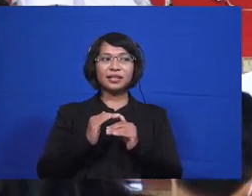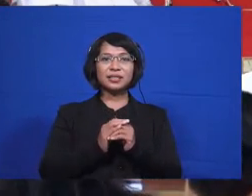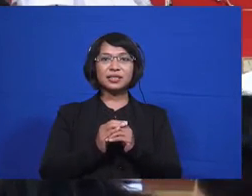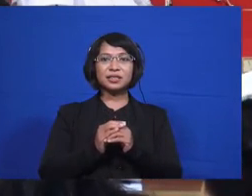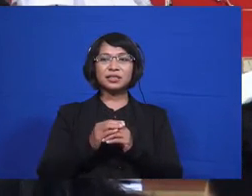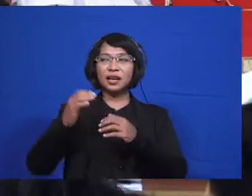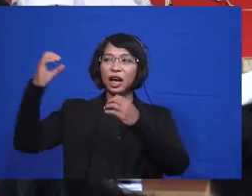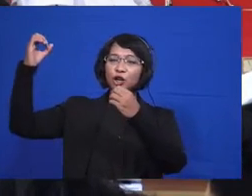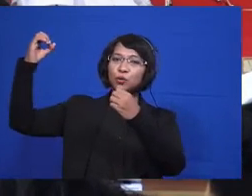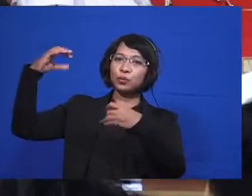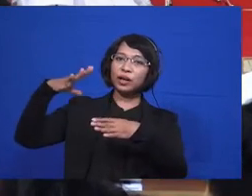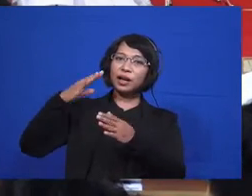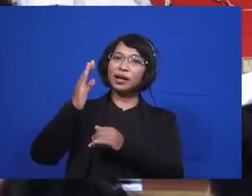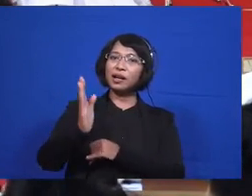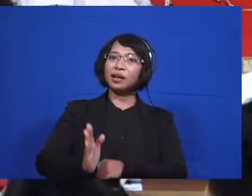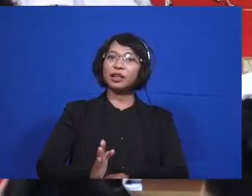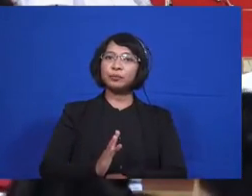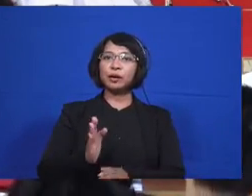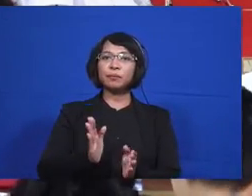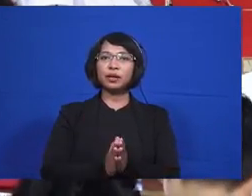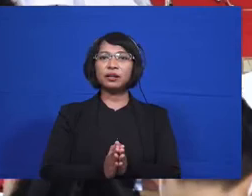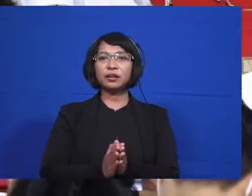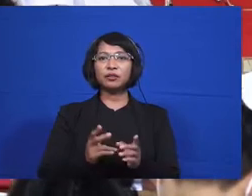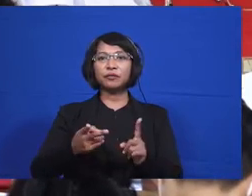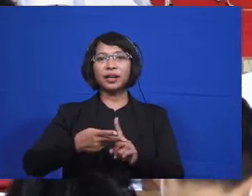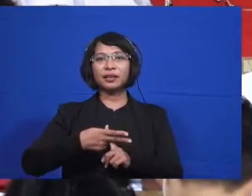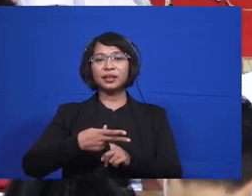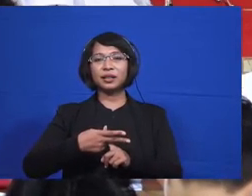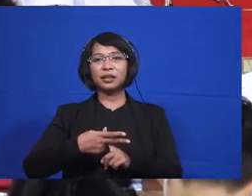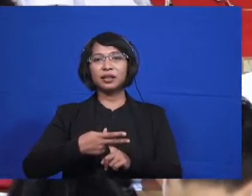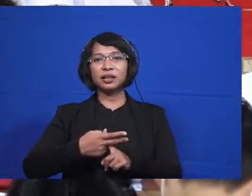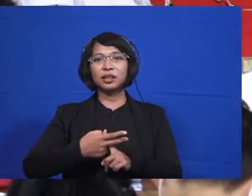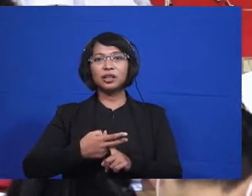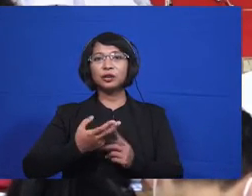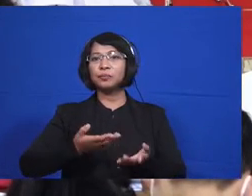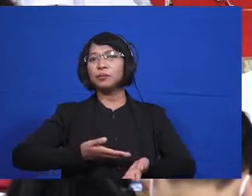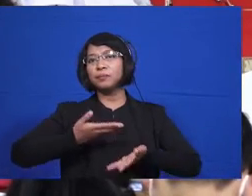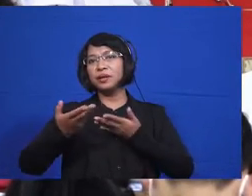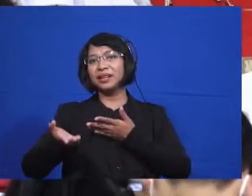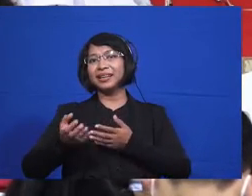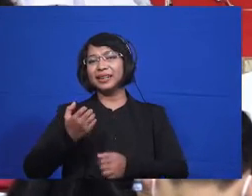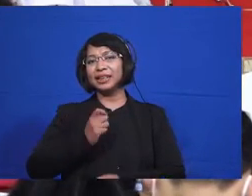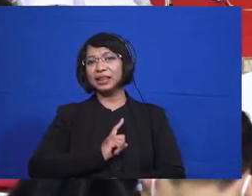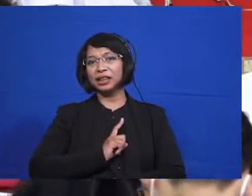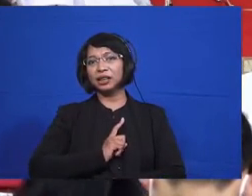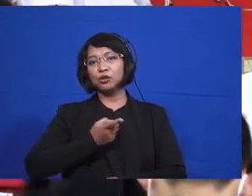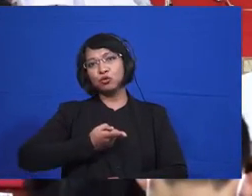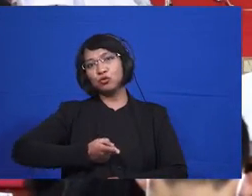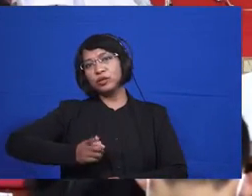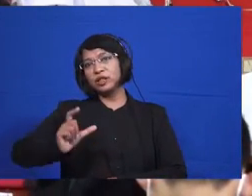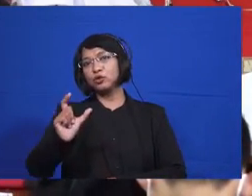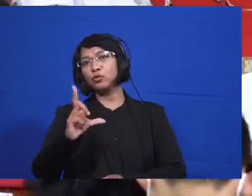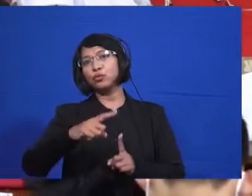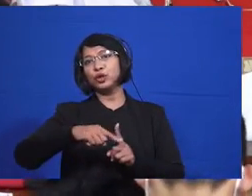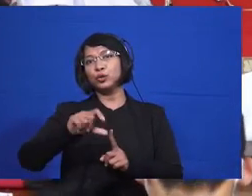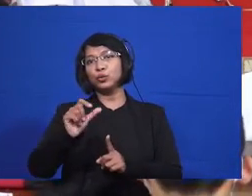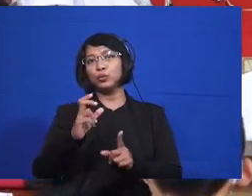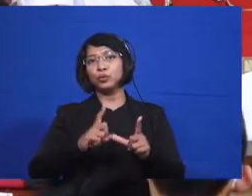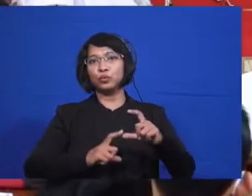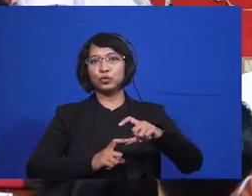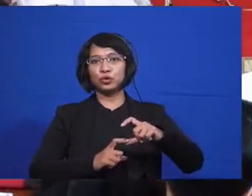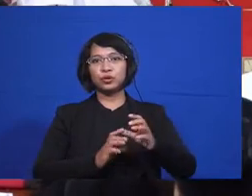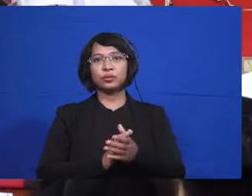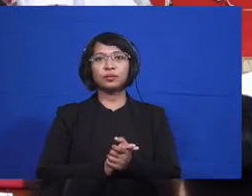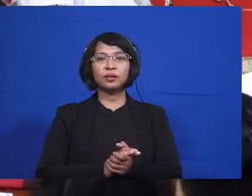anugerah imam dan fratermu yang menyediakan diri untuk kau utus bermisi di luar